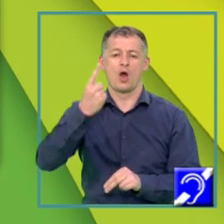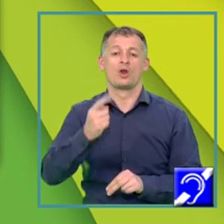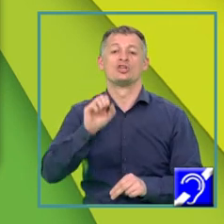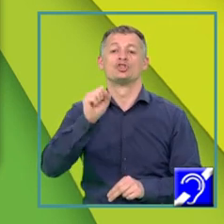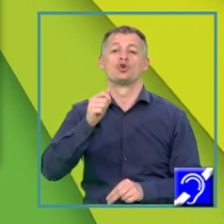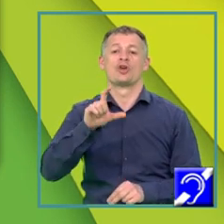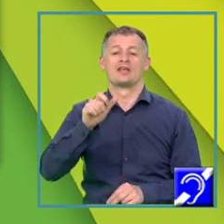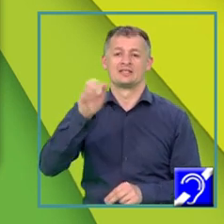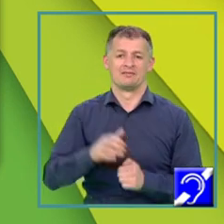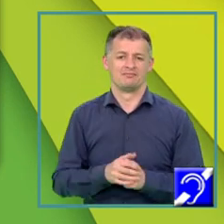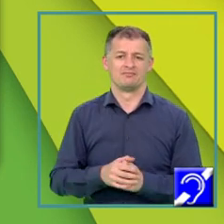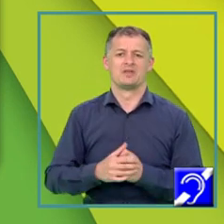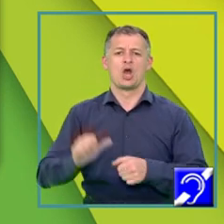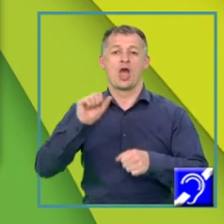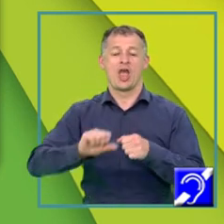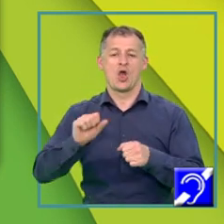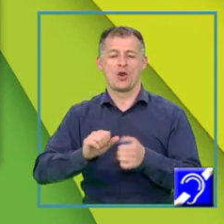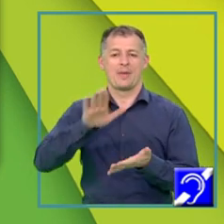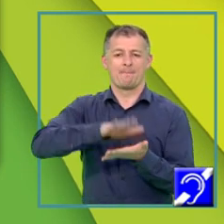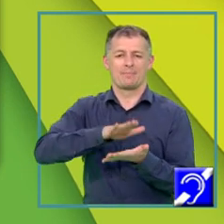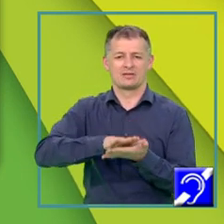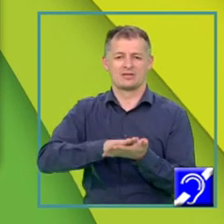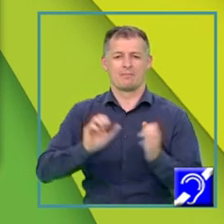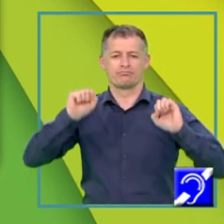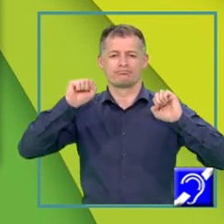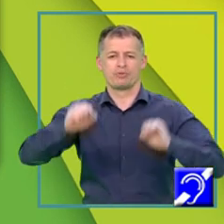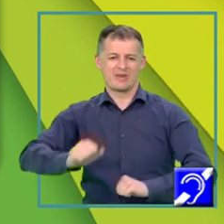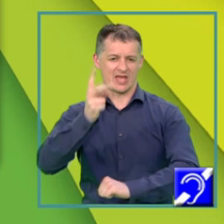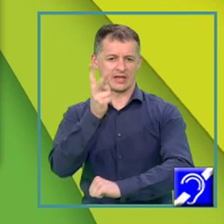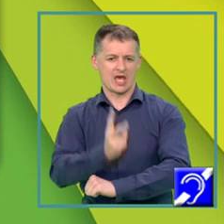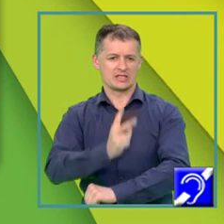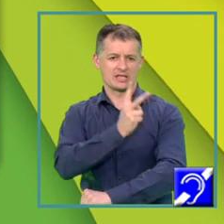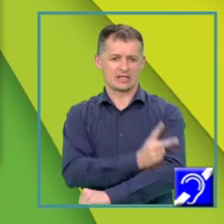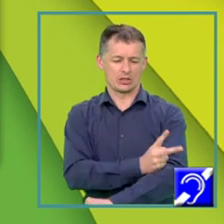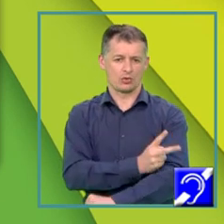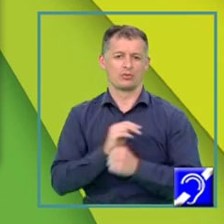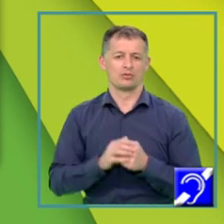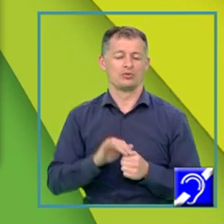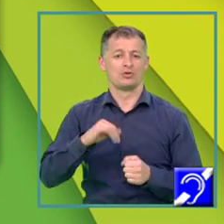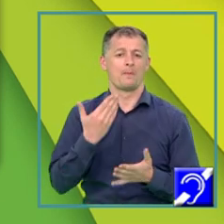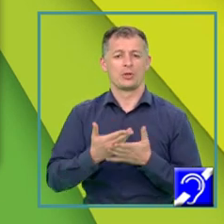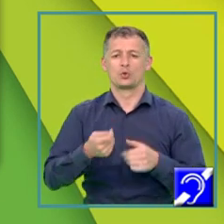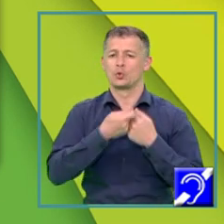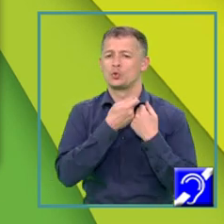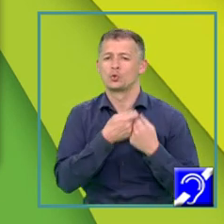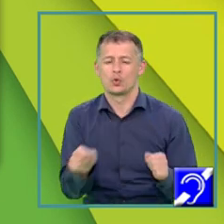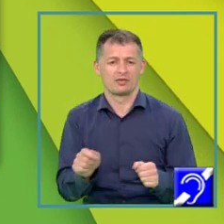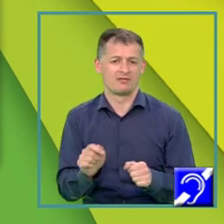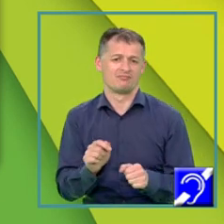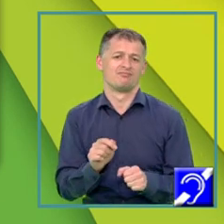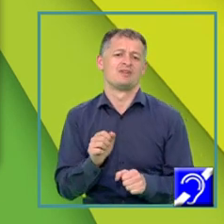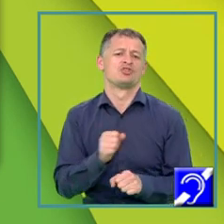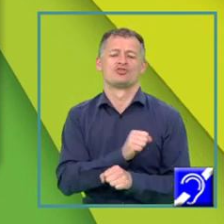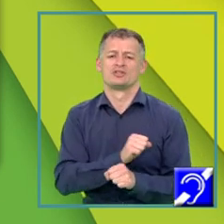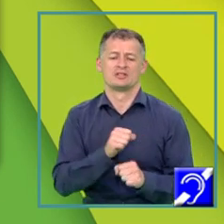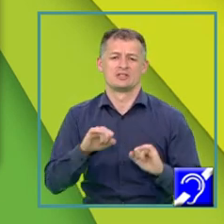socialistă, adică o economie bazată pe proprietatea de stat și cooperatistă asupra tuturor mijloacelor de